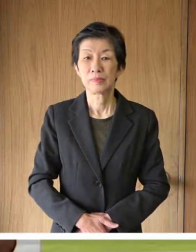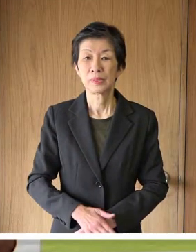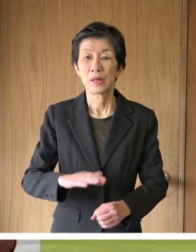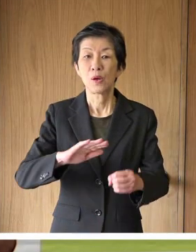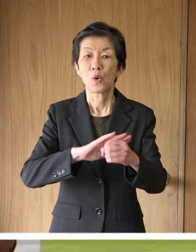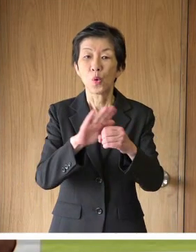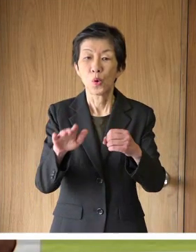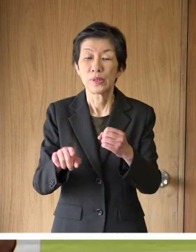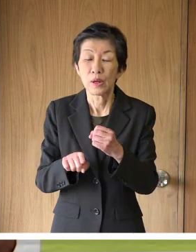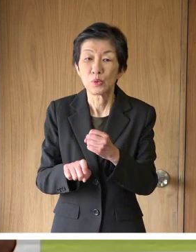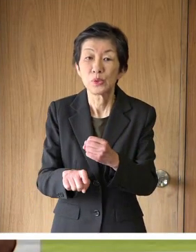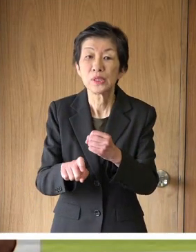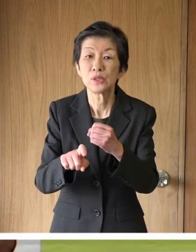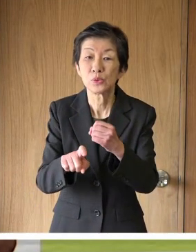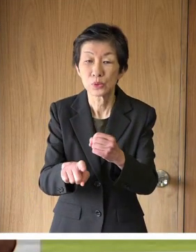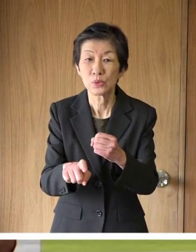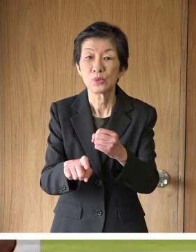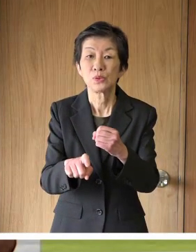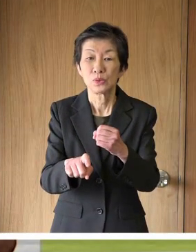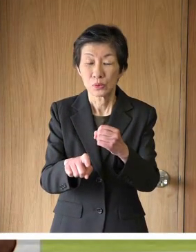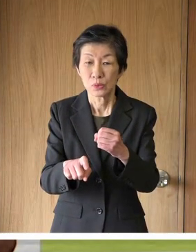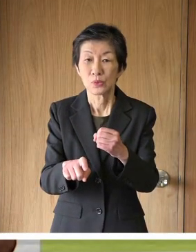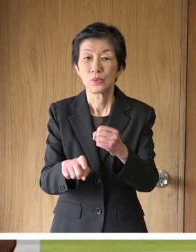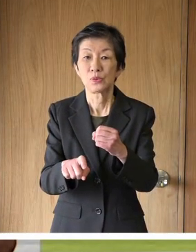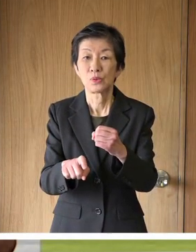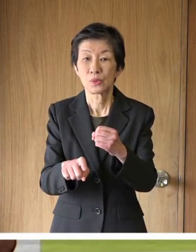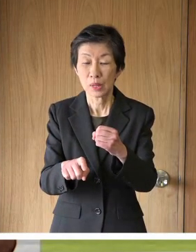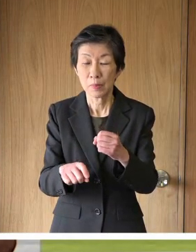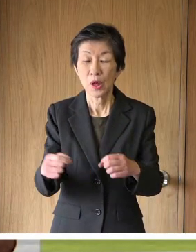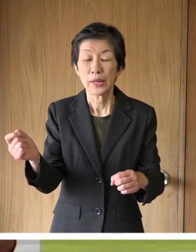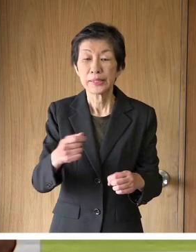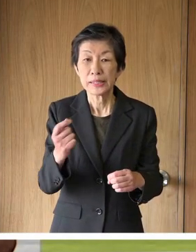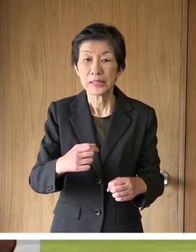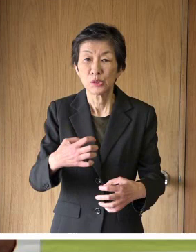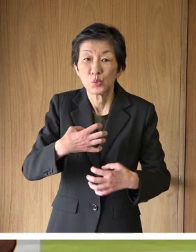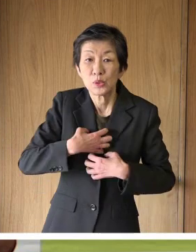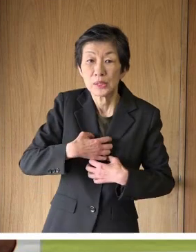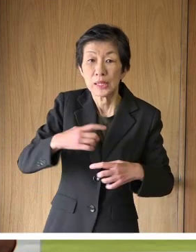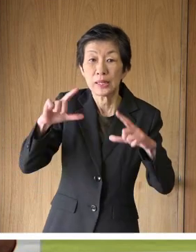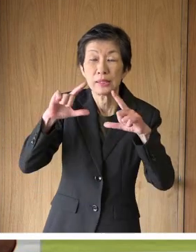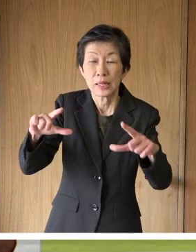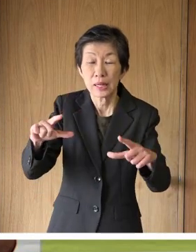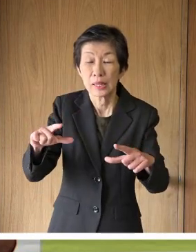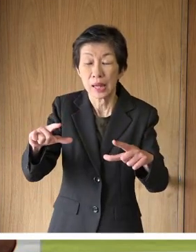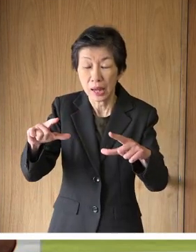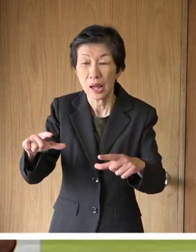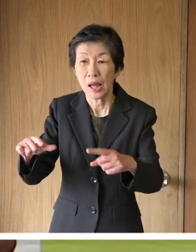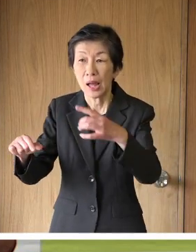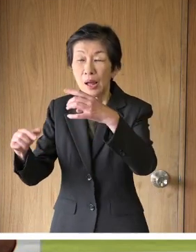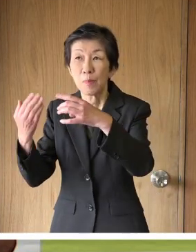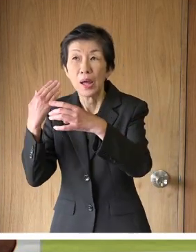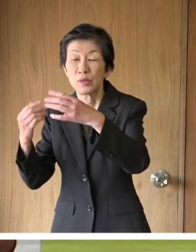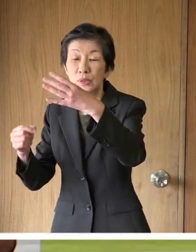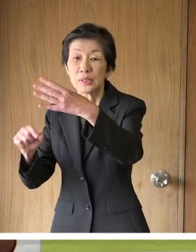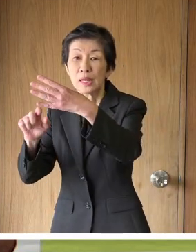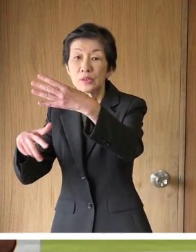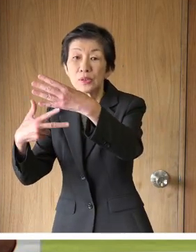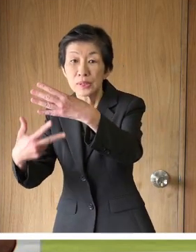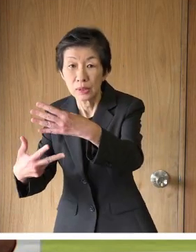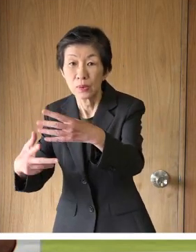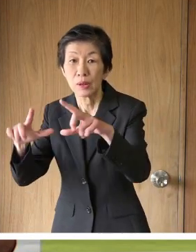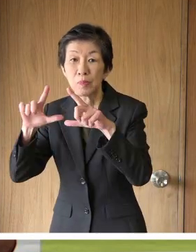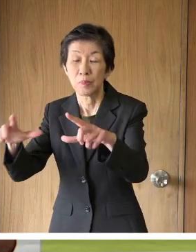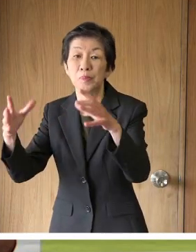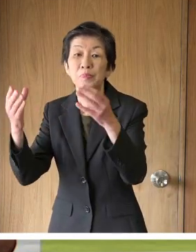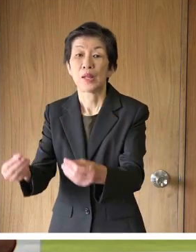新型コロナウイルスによる緊急事態宣言が4月7日に発令さ